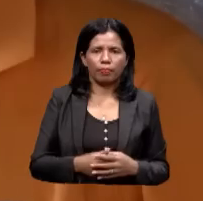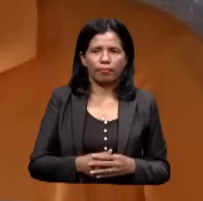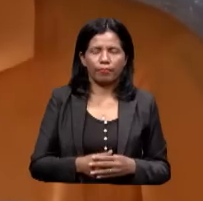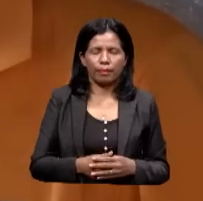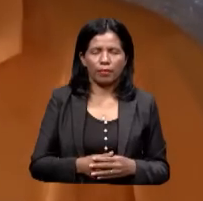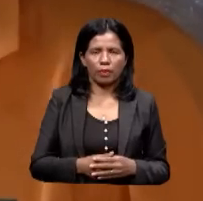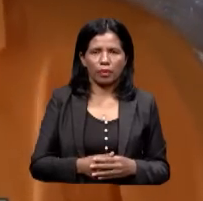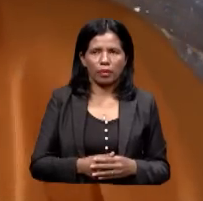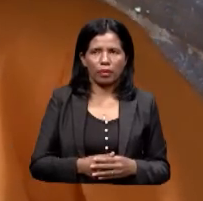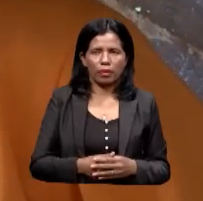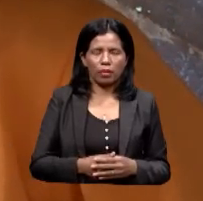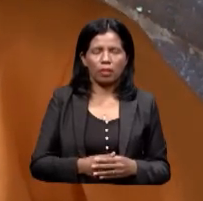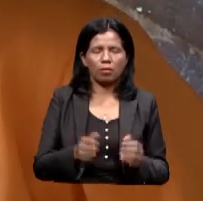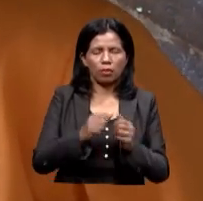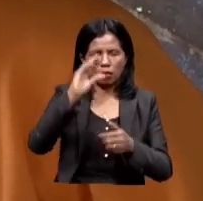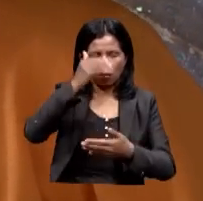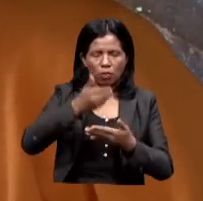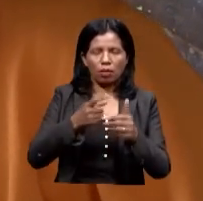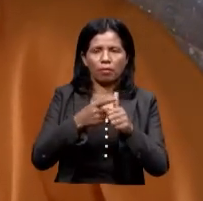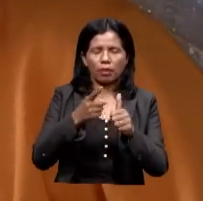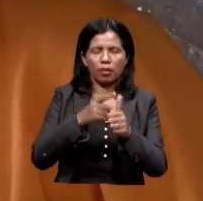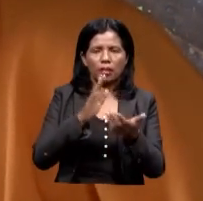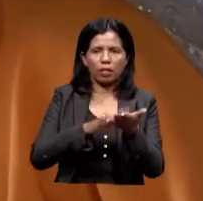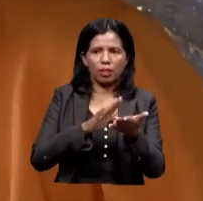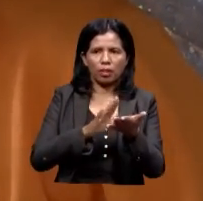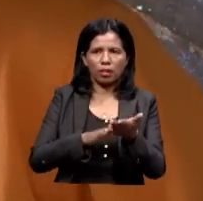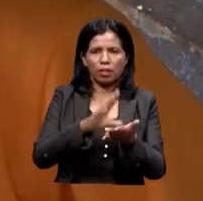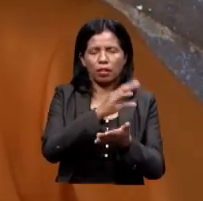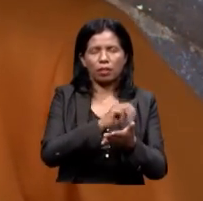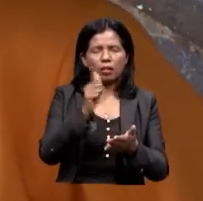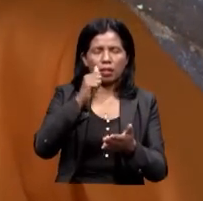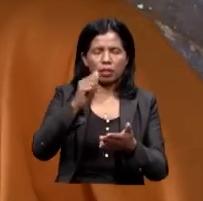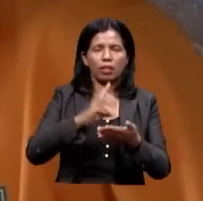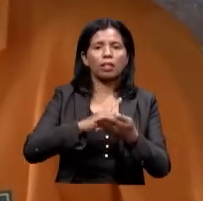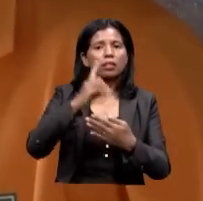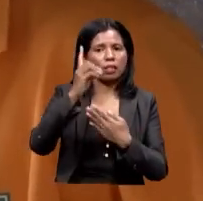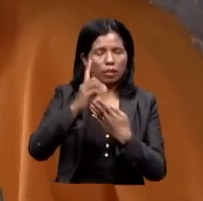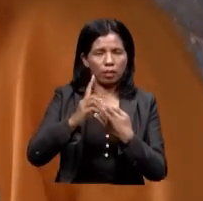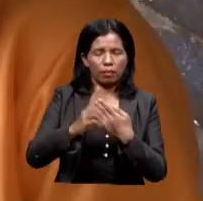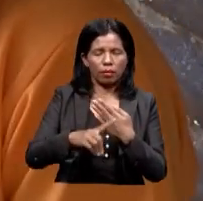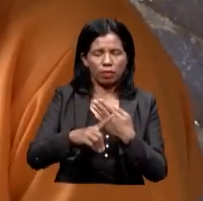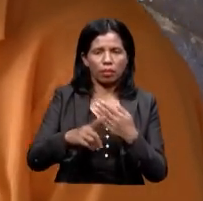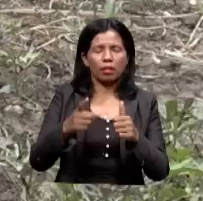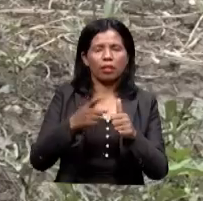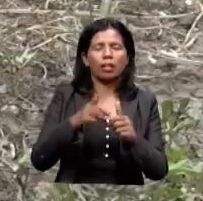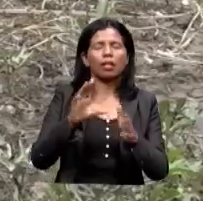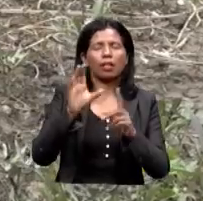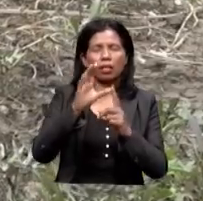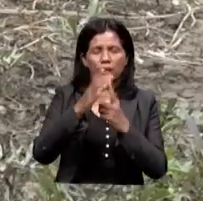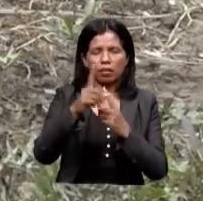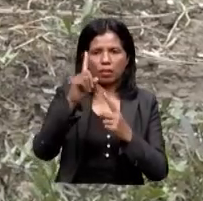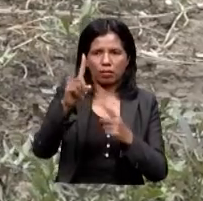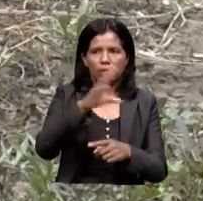Olandino Hozelia ni uan primeiro escola ia 10 de dezembro Comoro primeiro ano, uan